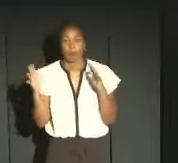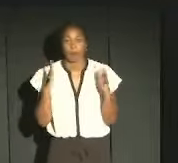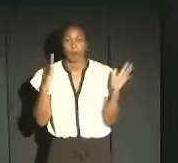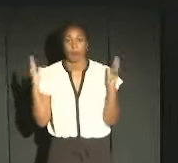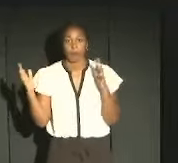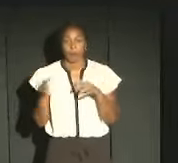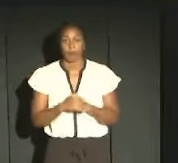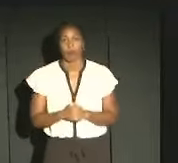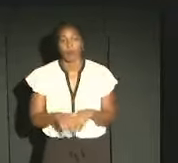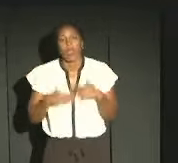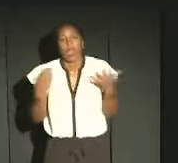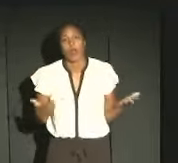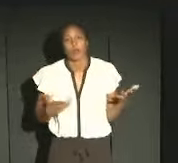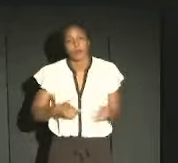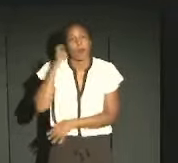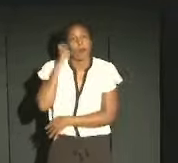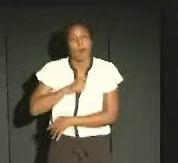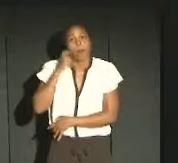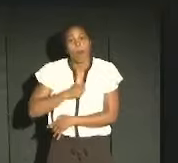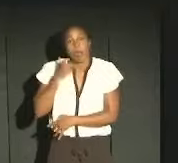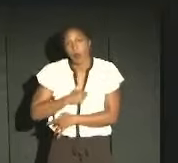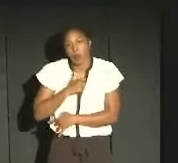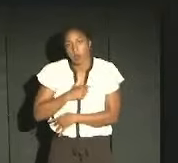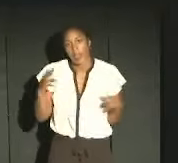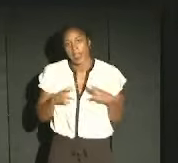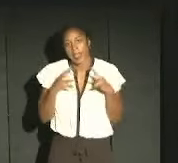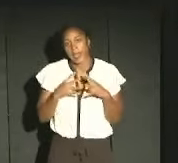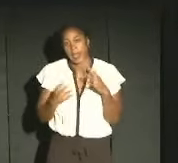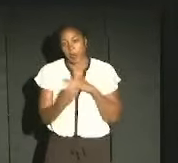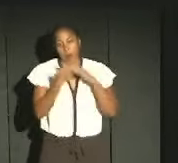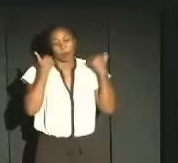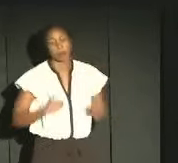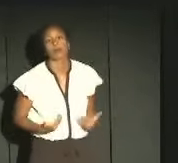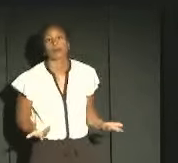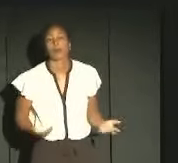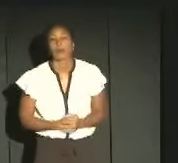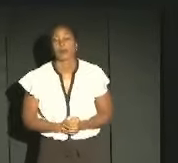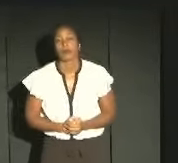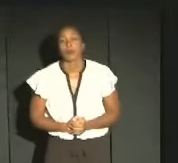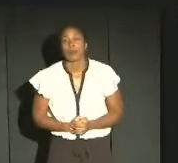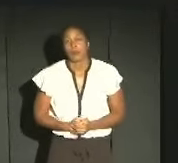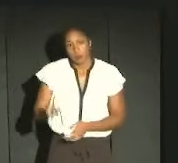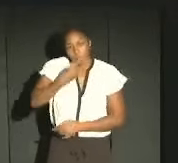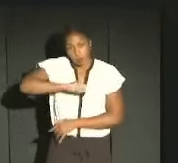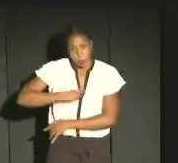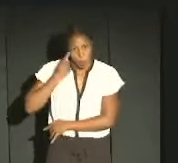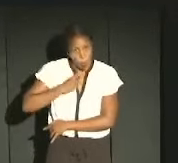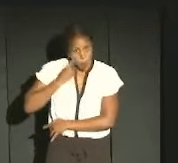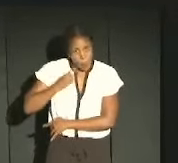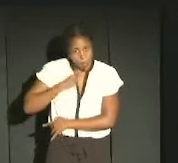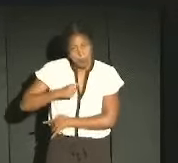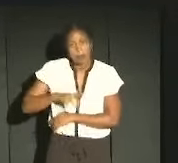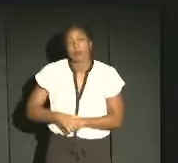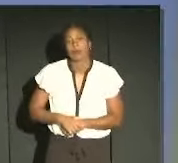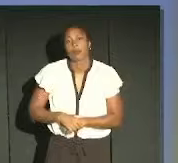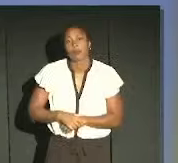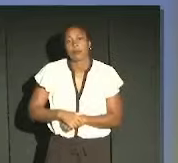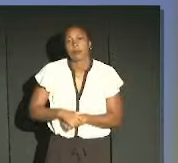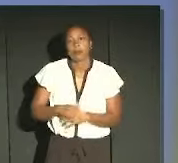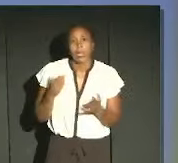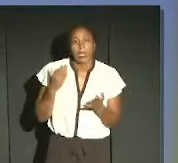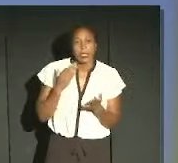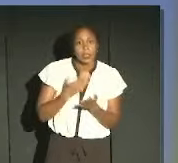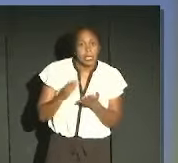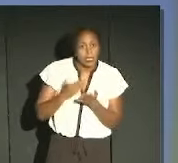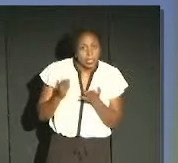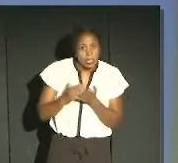arnaque alors Macron nous fait la guerre vous avez sûrement vu mais là ils viennent d'annuler des crédits dans le budget qui n'a pas été